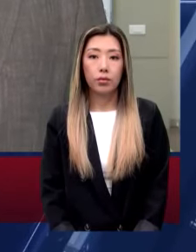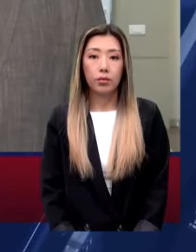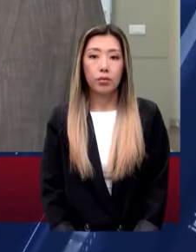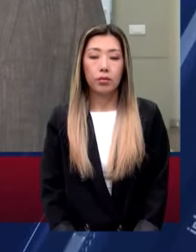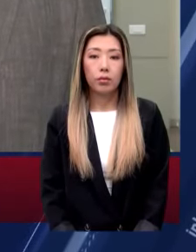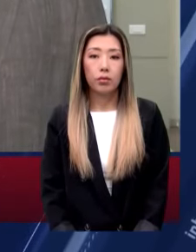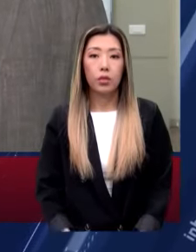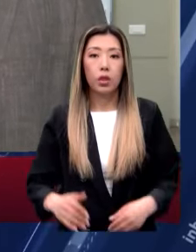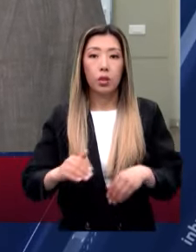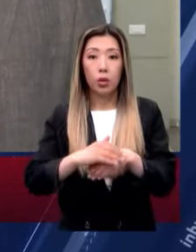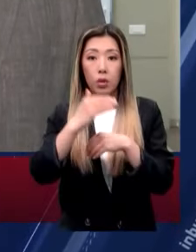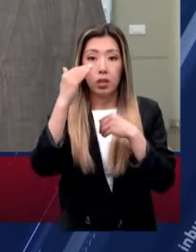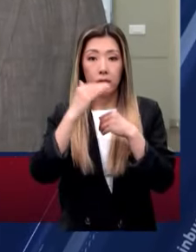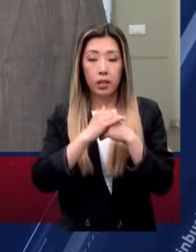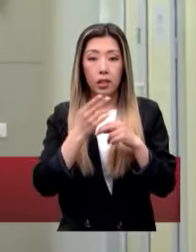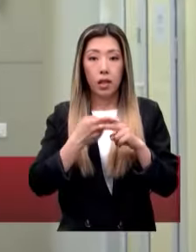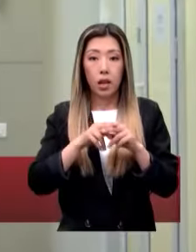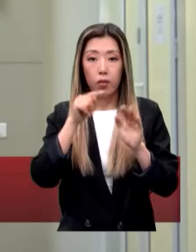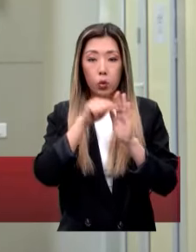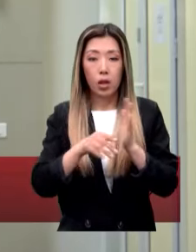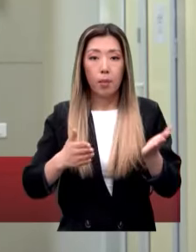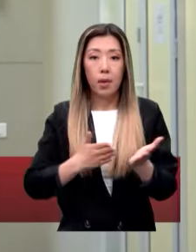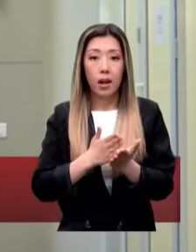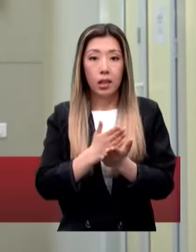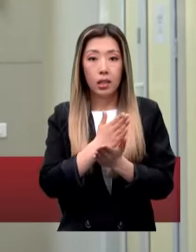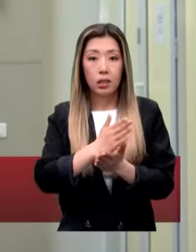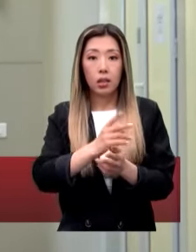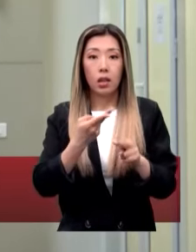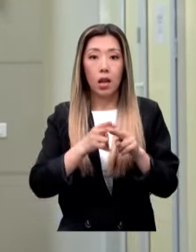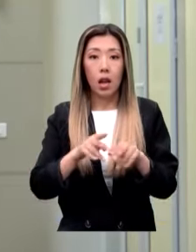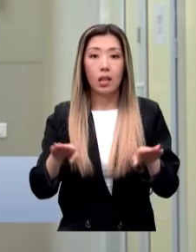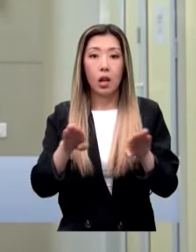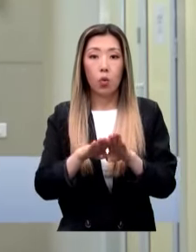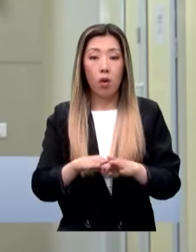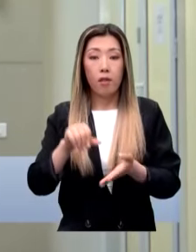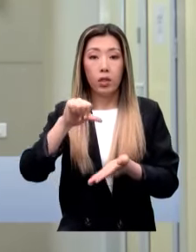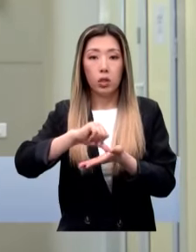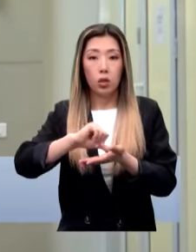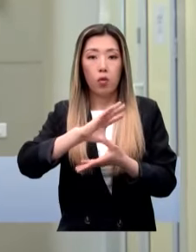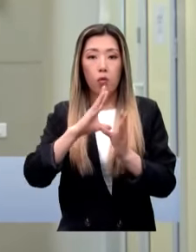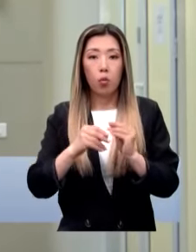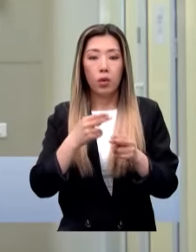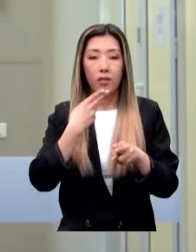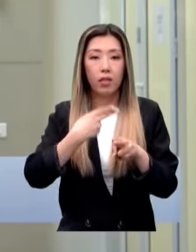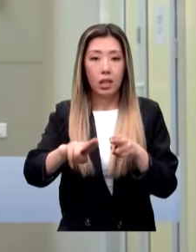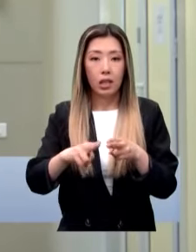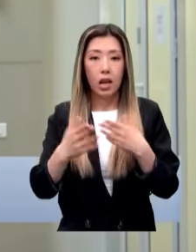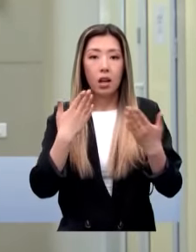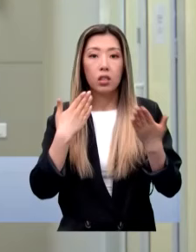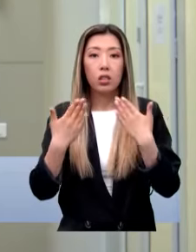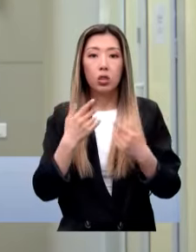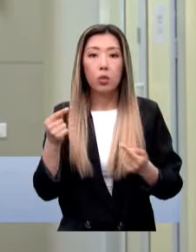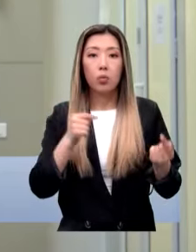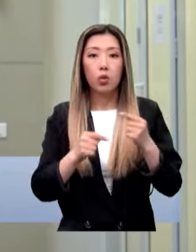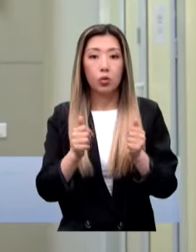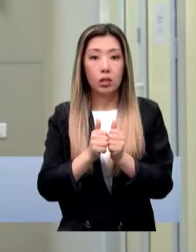Дмитрий, приветствую. Во внешнеполитическом ведомстве считают, что подобные выступления отравляют атмосферу добрососедских взаимоотношений